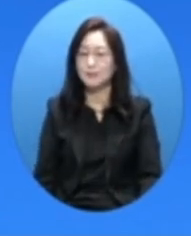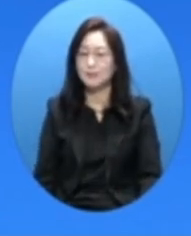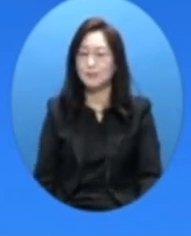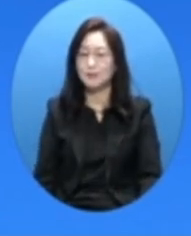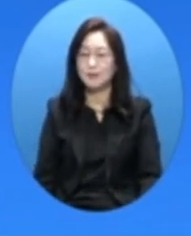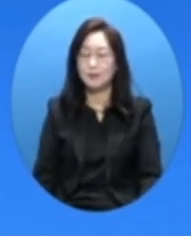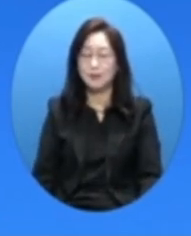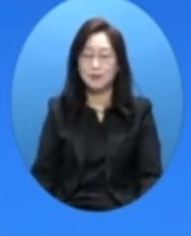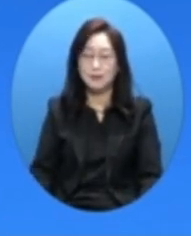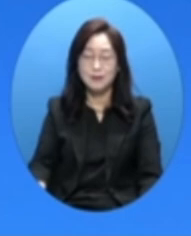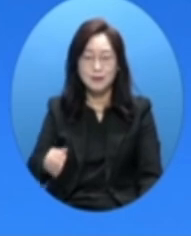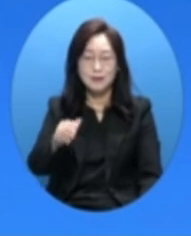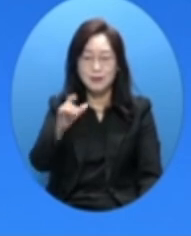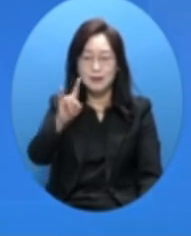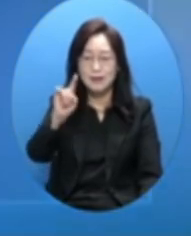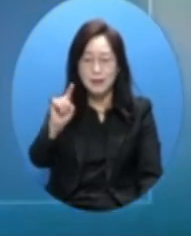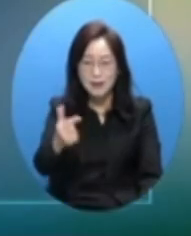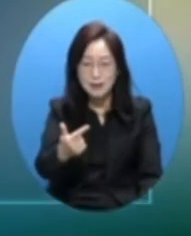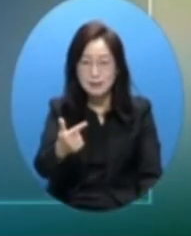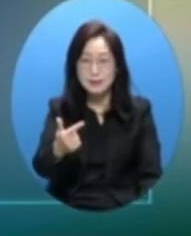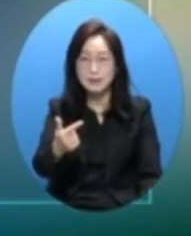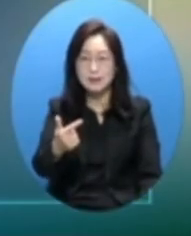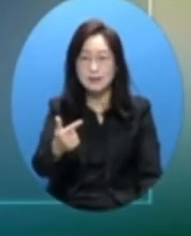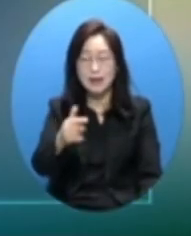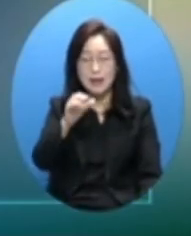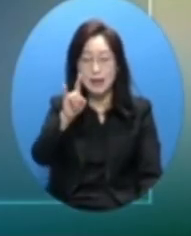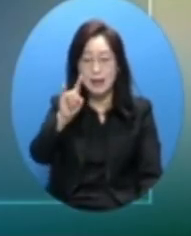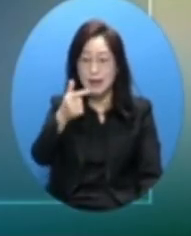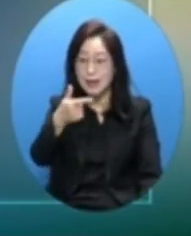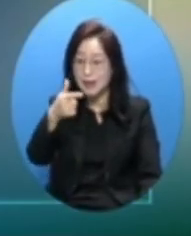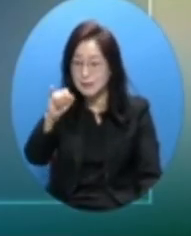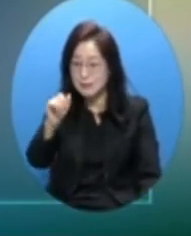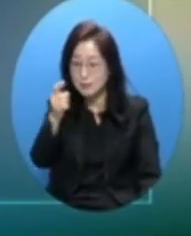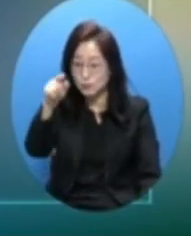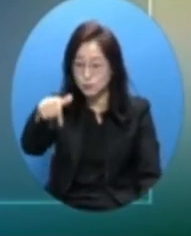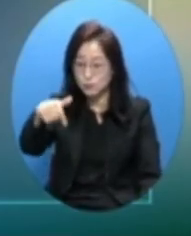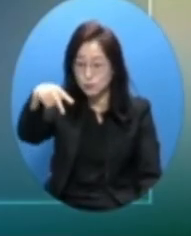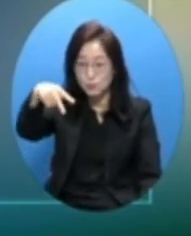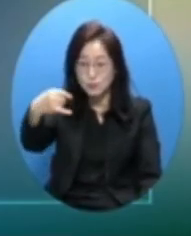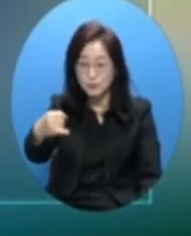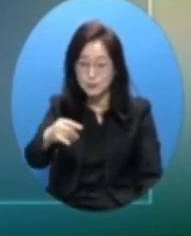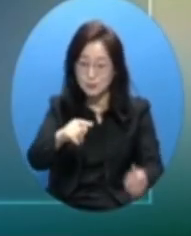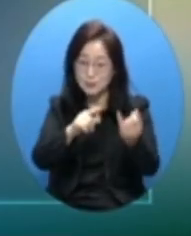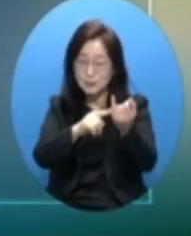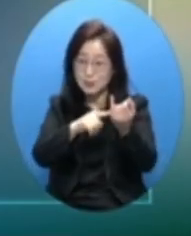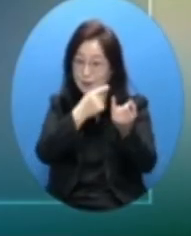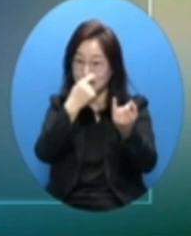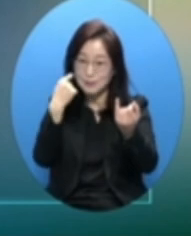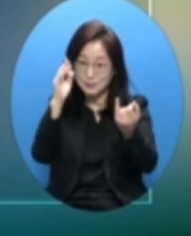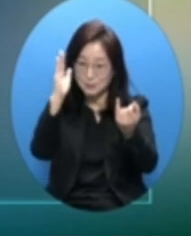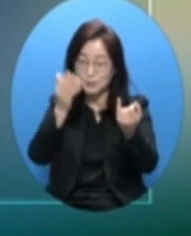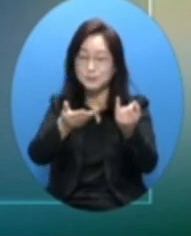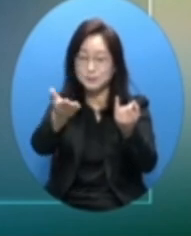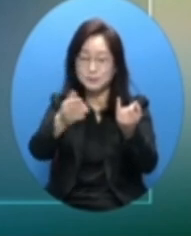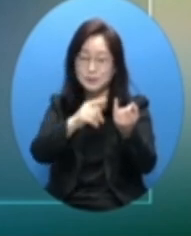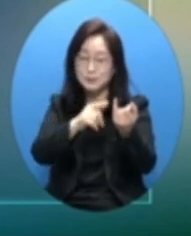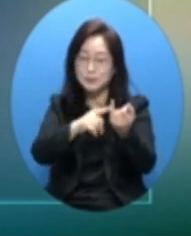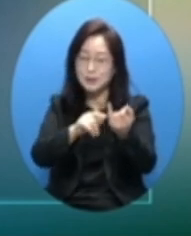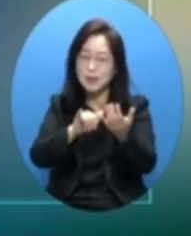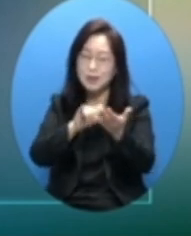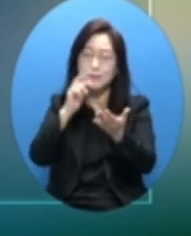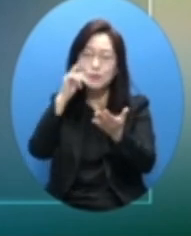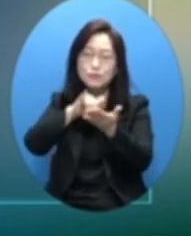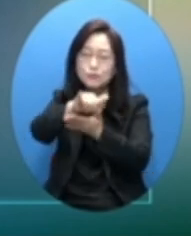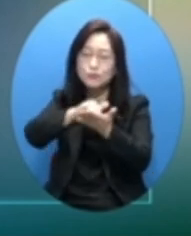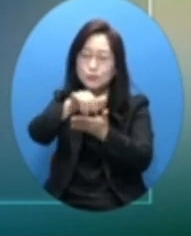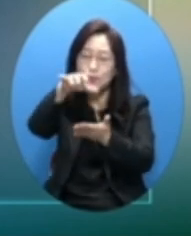제가 애니 혹스라고 하는 한 여성들의 간증을 드리려고 합니다 그는 뉴욕주 한 시골에서 태어났습니다